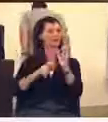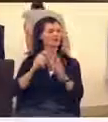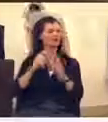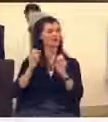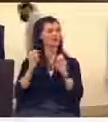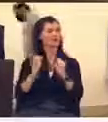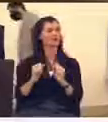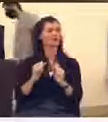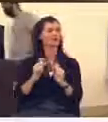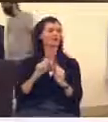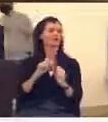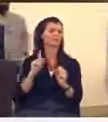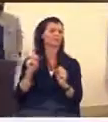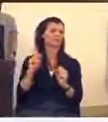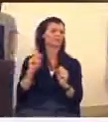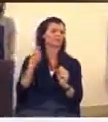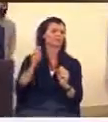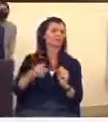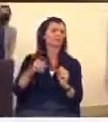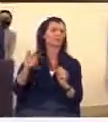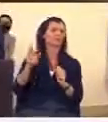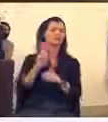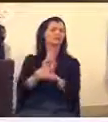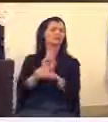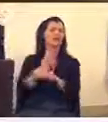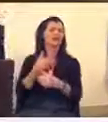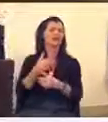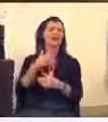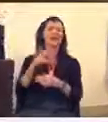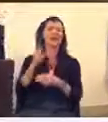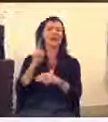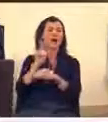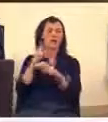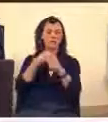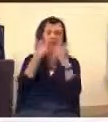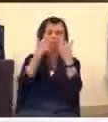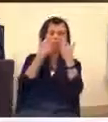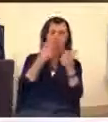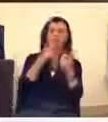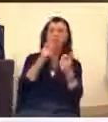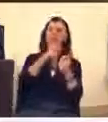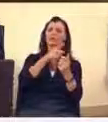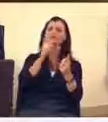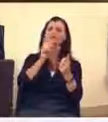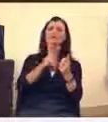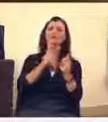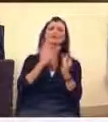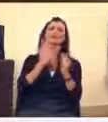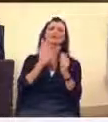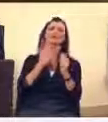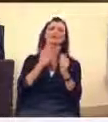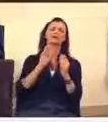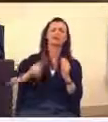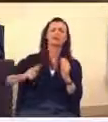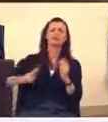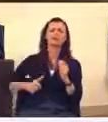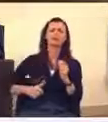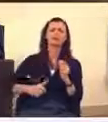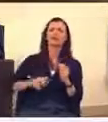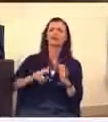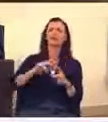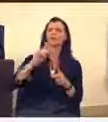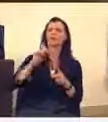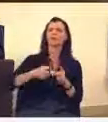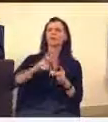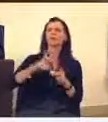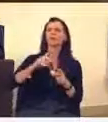עלינו מכל פגיעה שנמצאת בתוך הרחוב. השומר בתוך הקניון הוא צריך את הנשק הזה כשהוא שומר בתוך הקניון, הוא לא